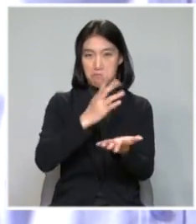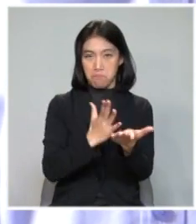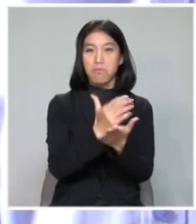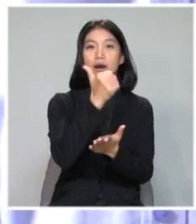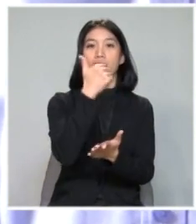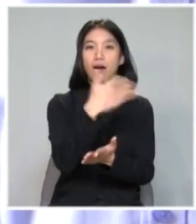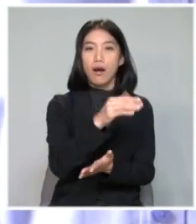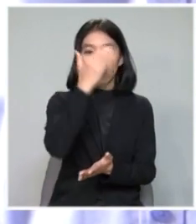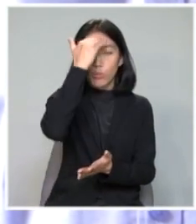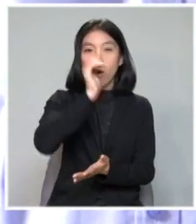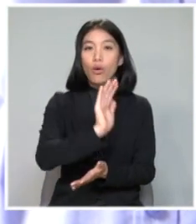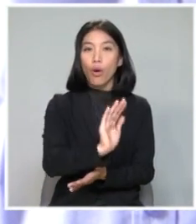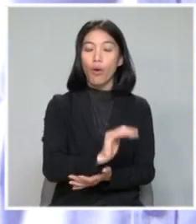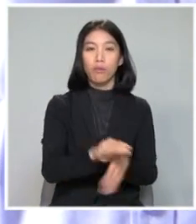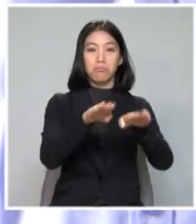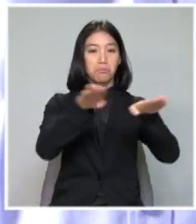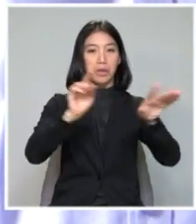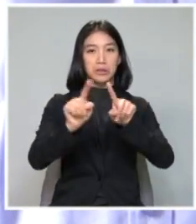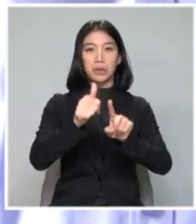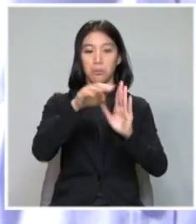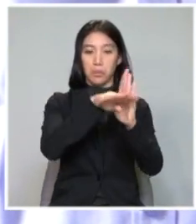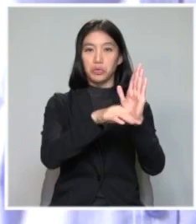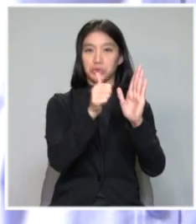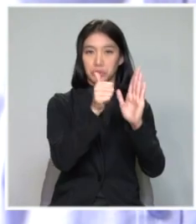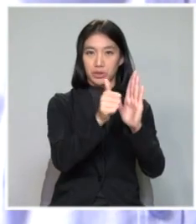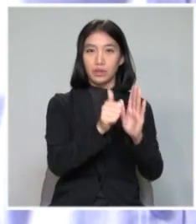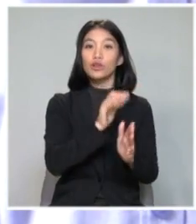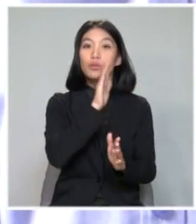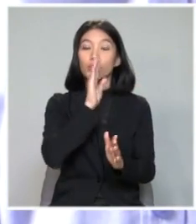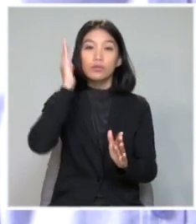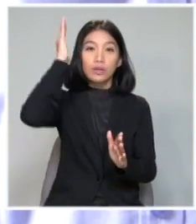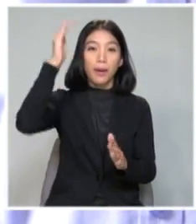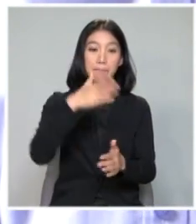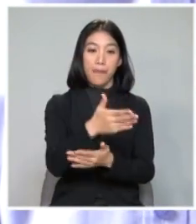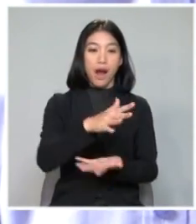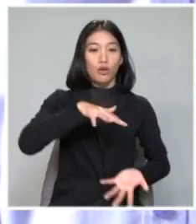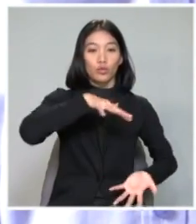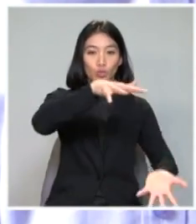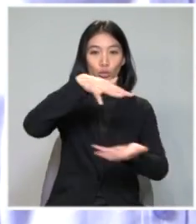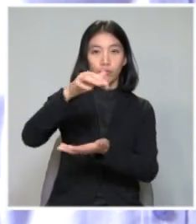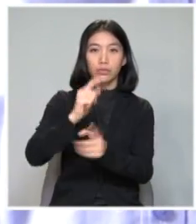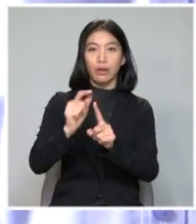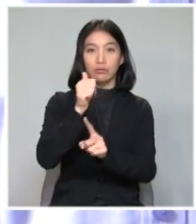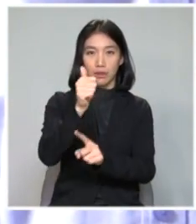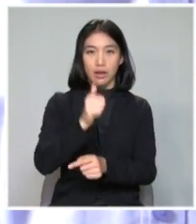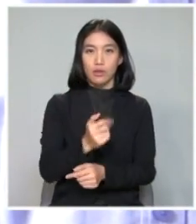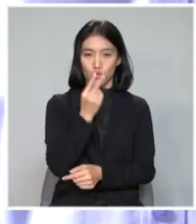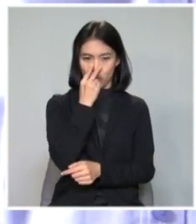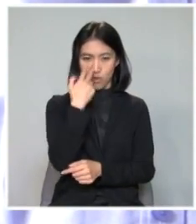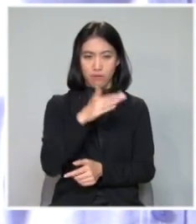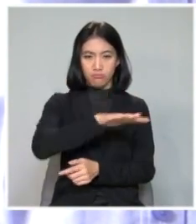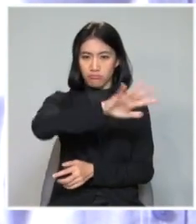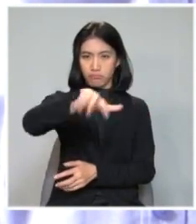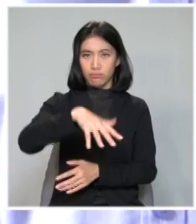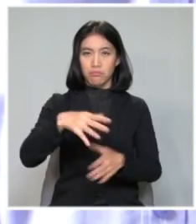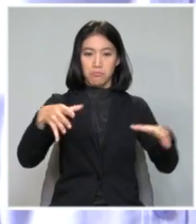ได้รับสัตว์น้ำขึ้นในการออกจำหน่ายส่งออกสู่ต่างประเทศได้ครับดูความพร้อมของการที่เราจะ